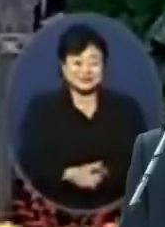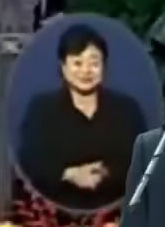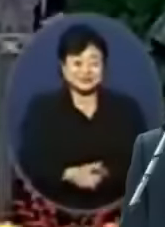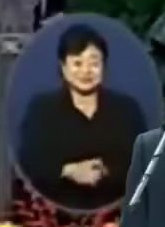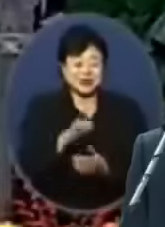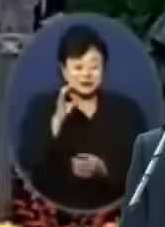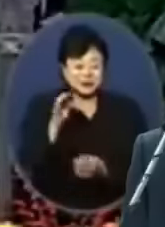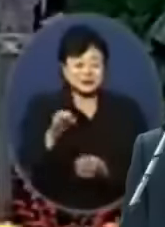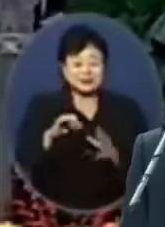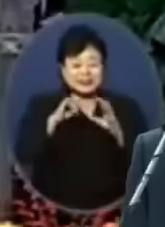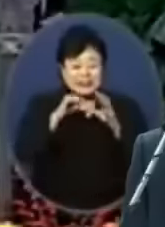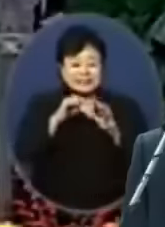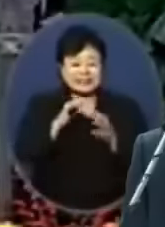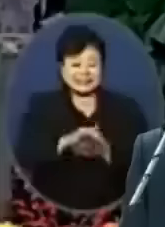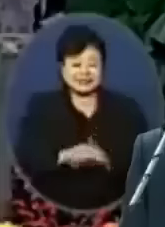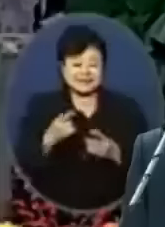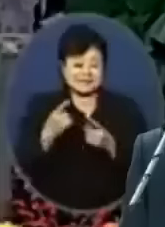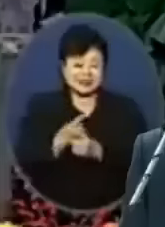물질적인 세상에서